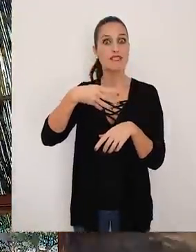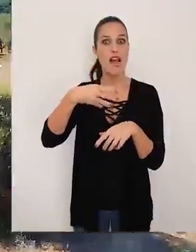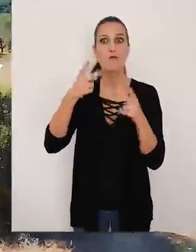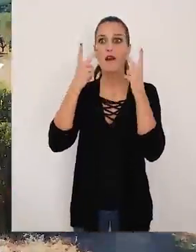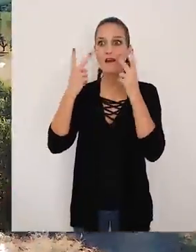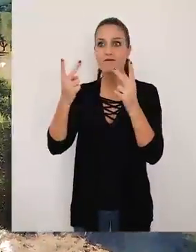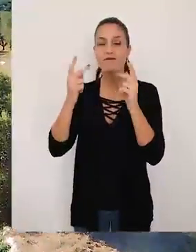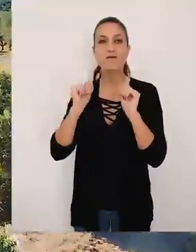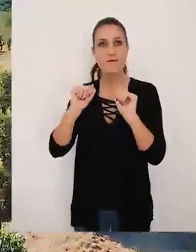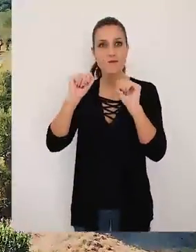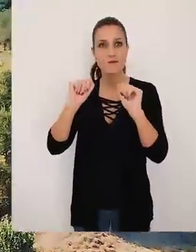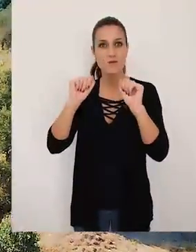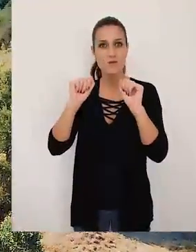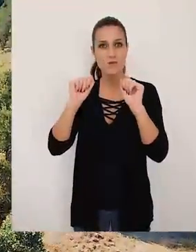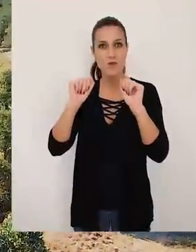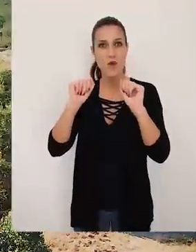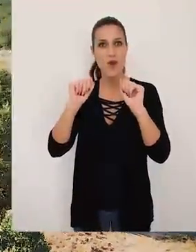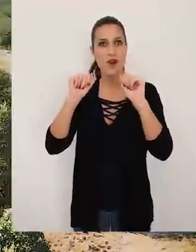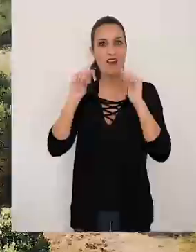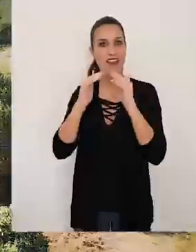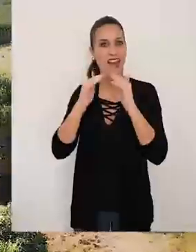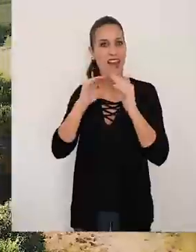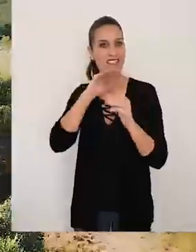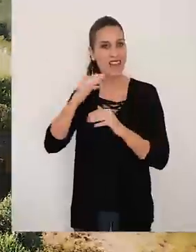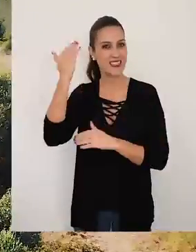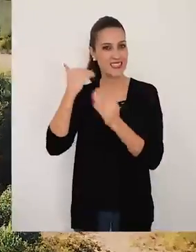grazie ai dati scientifici raccolti nell'ambito archeologico.